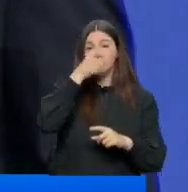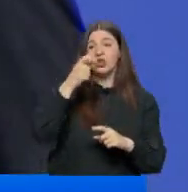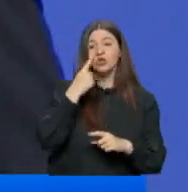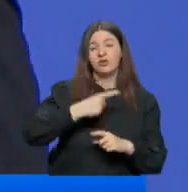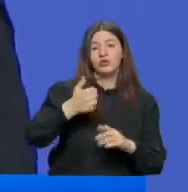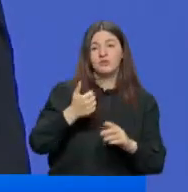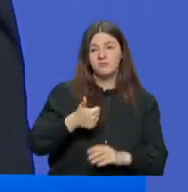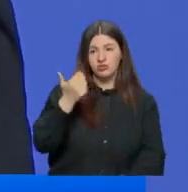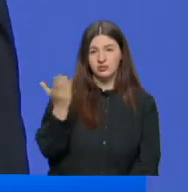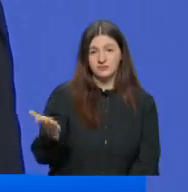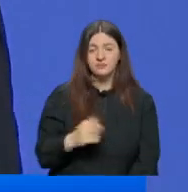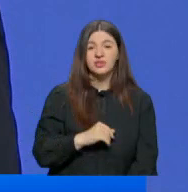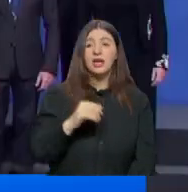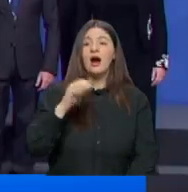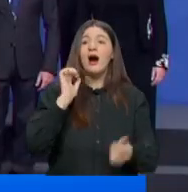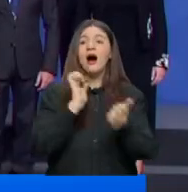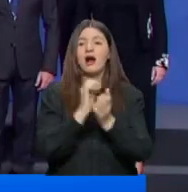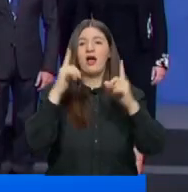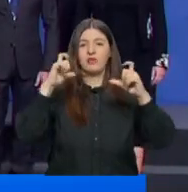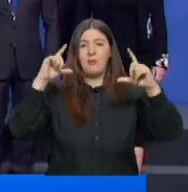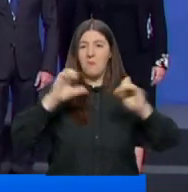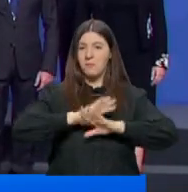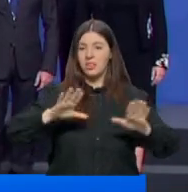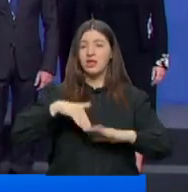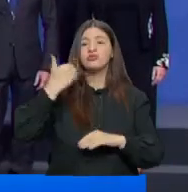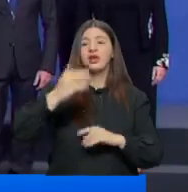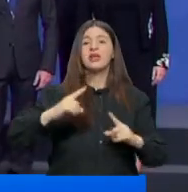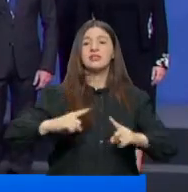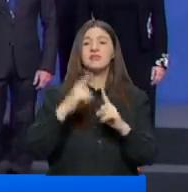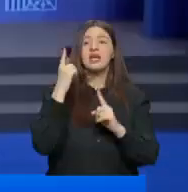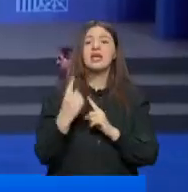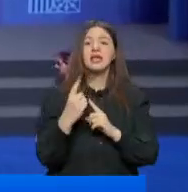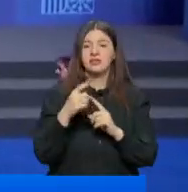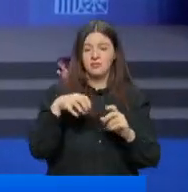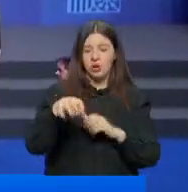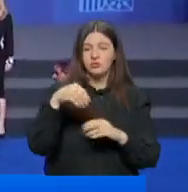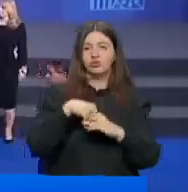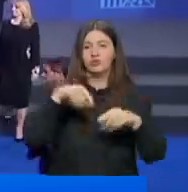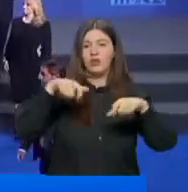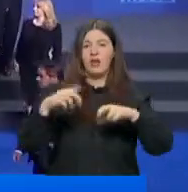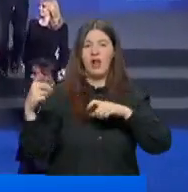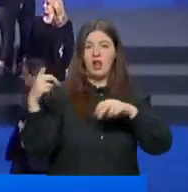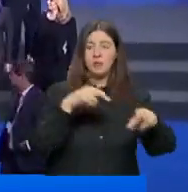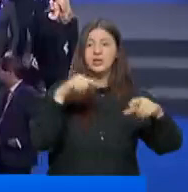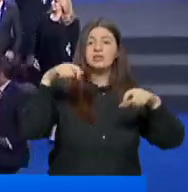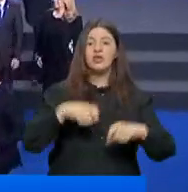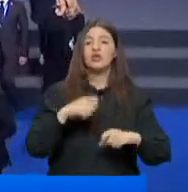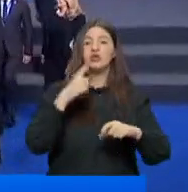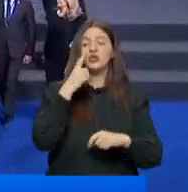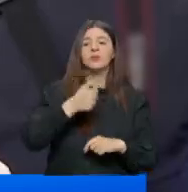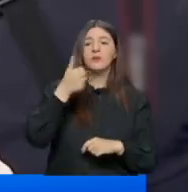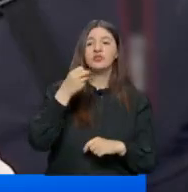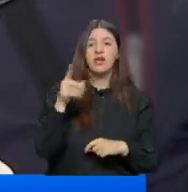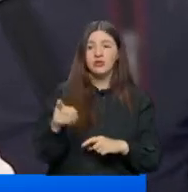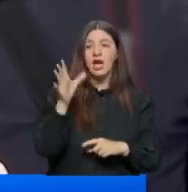Turkey. Aile fotoğrafı çekildi. Ardından zirvenin ilk oturumu için salona geçildi. Salonda Cumhurbaşkanı